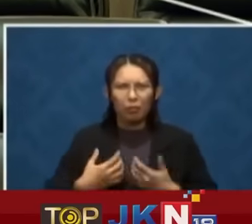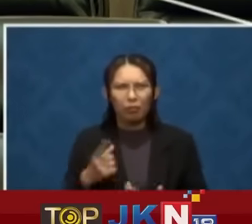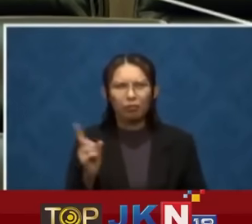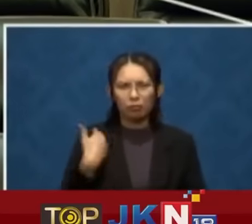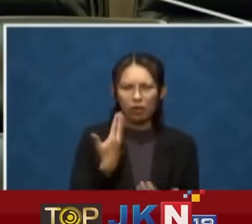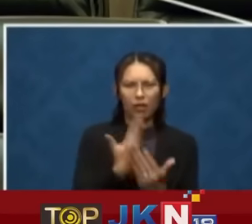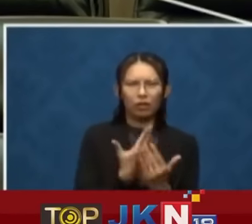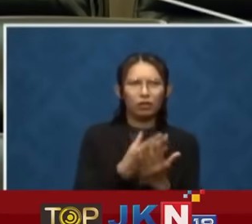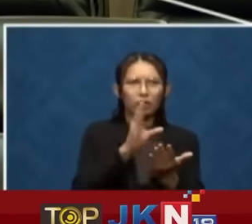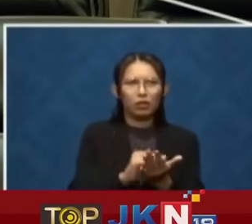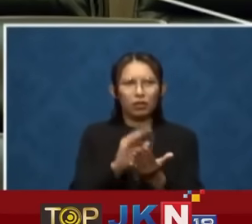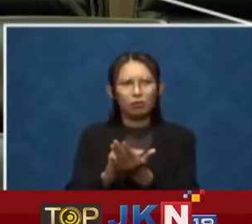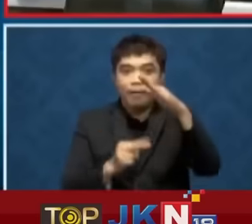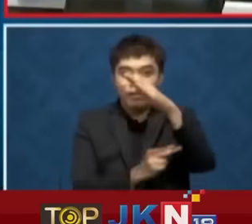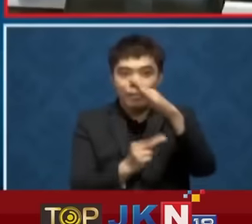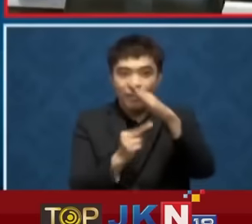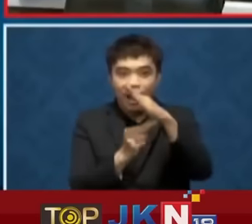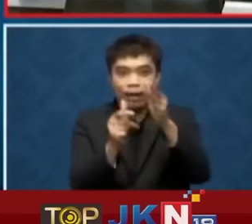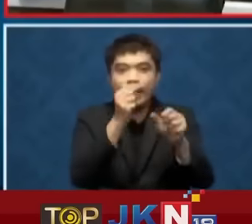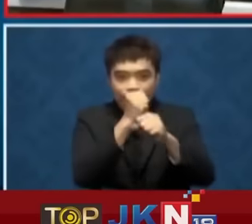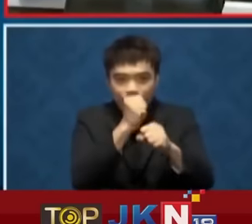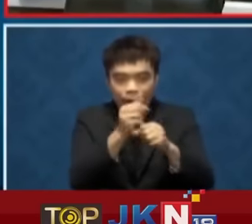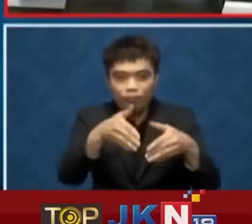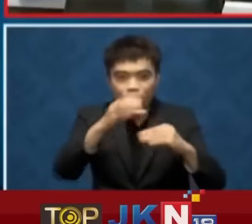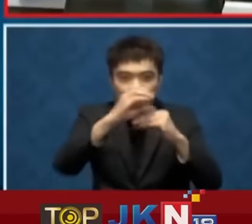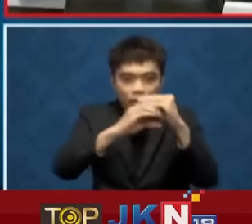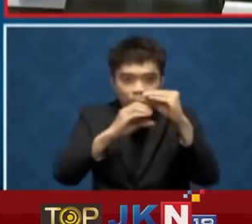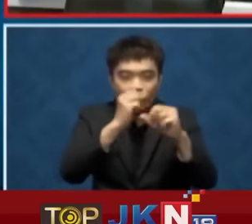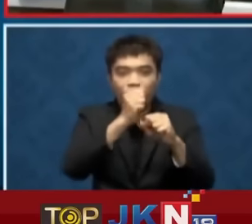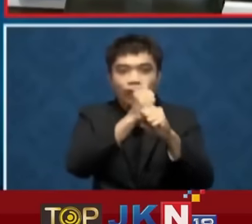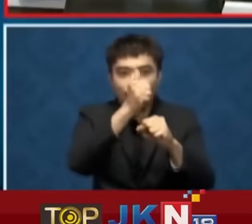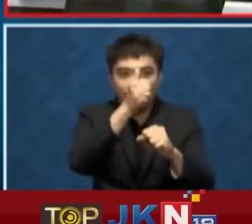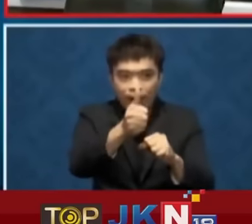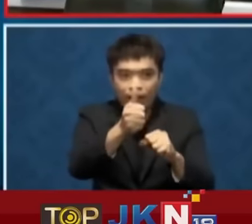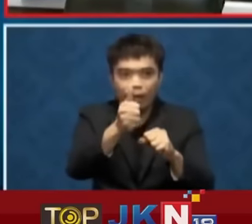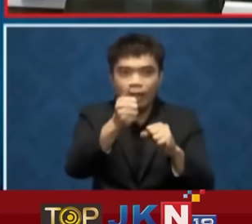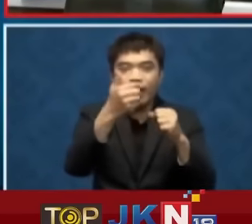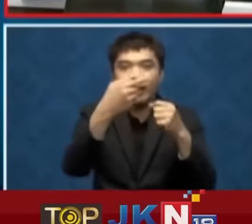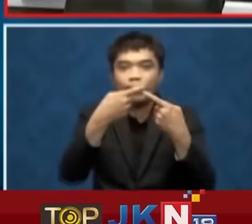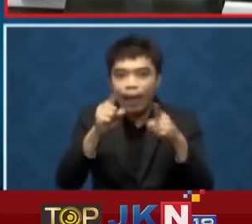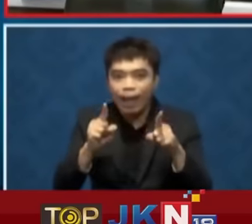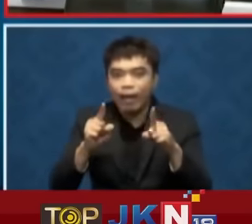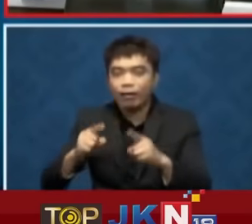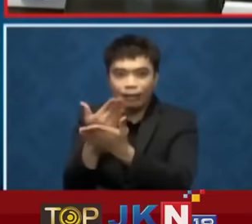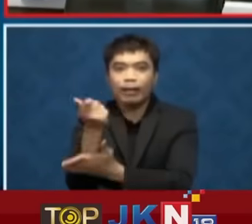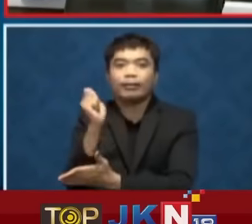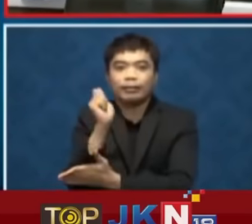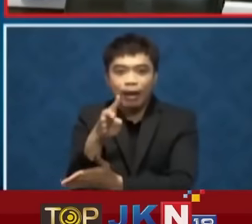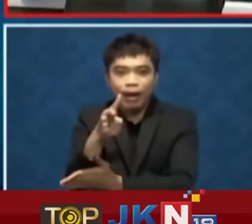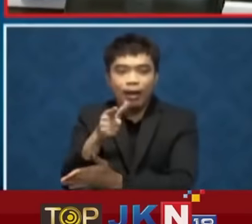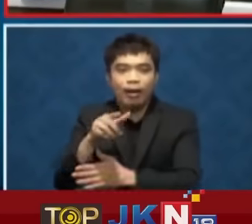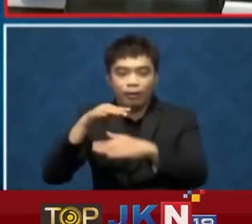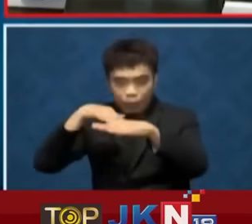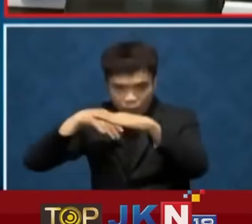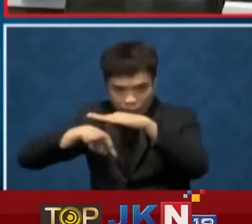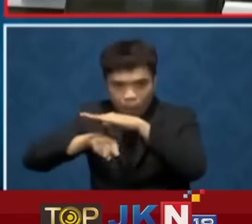เก็บเงินกับพี่น้องประชาชน ท่านดูสิครับแล้วมาตั้งด่านเก็บเงินเนี่ยทำแข็งแรงเลยใหญ่โตเลยเห็นไหมครับขึ้นสะพานไปล